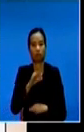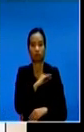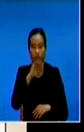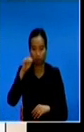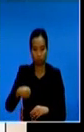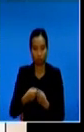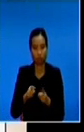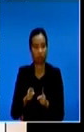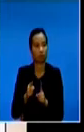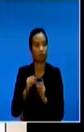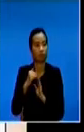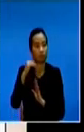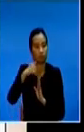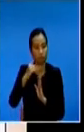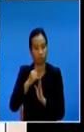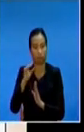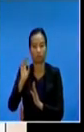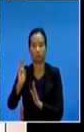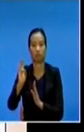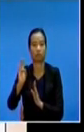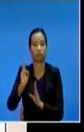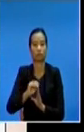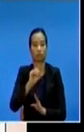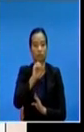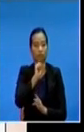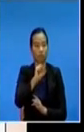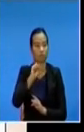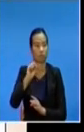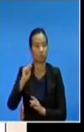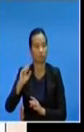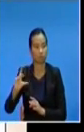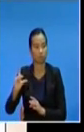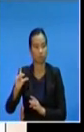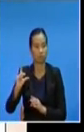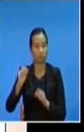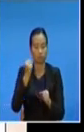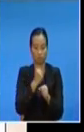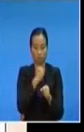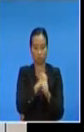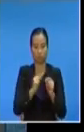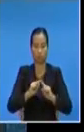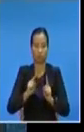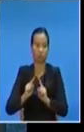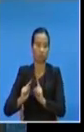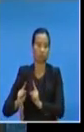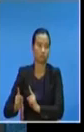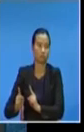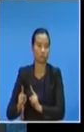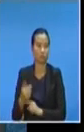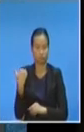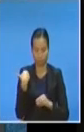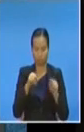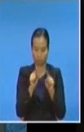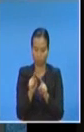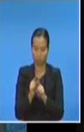การตำรวจภูธรภาค7หรือแม้กระทั่งสชตเนี่ยลักษณะงานจะไม่เหมือนกันมีบางอย่างที่เหมือนกันที่